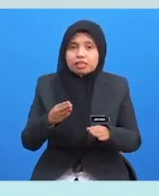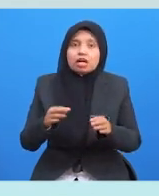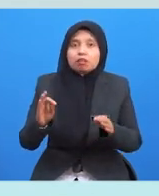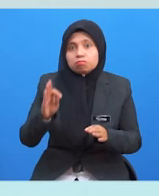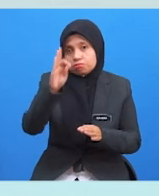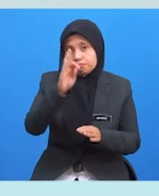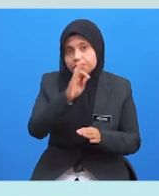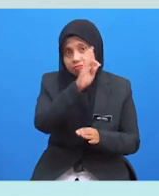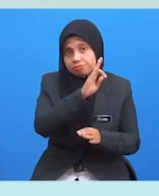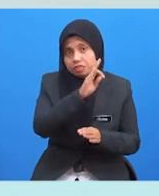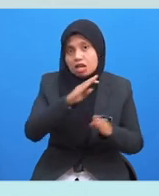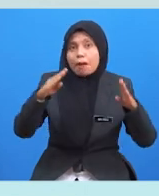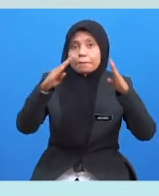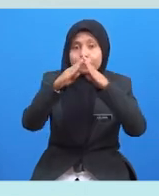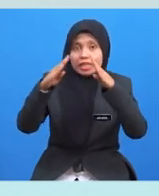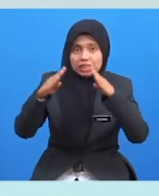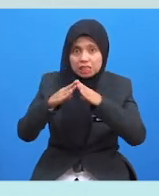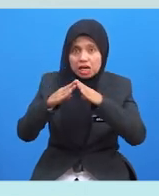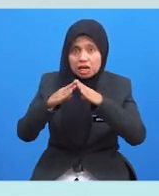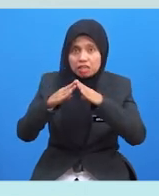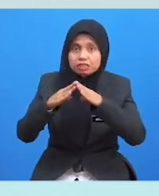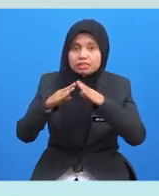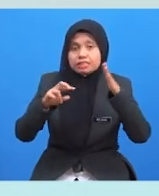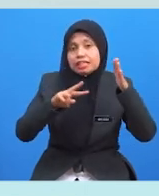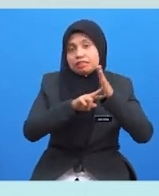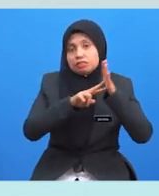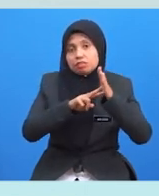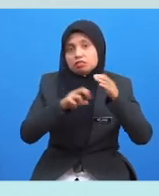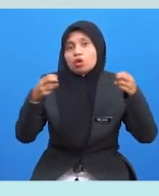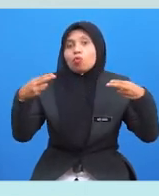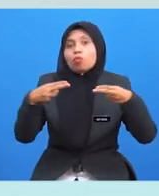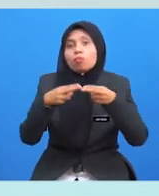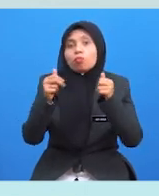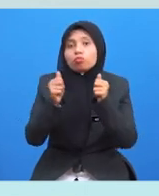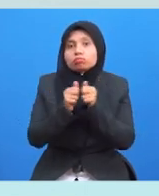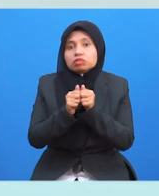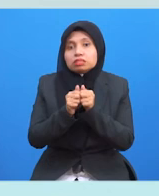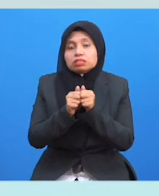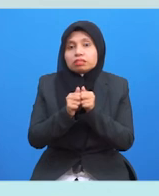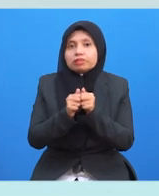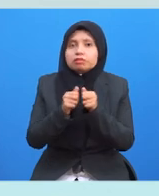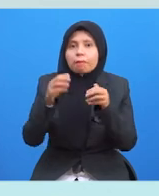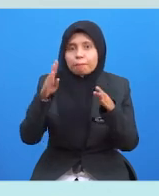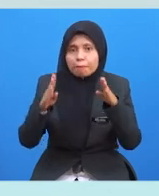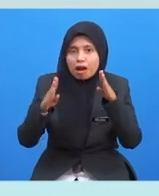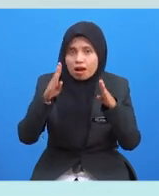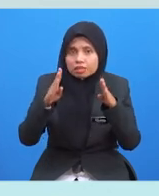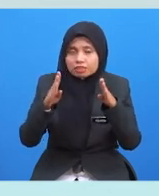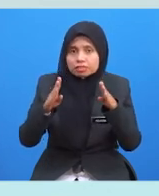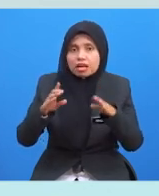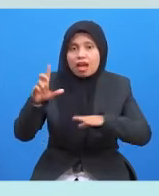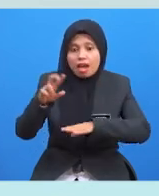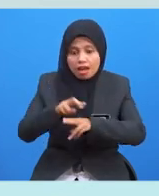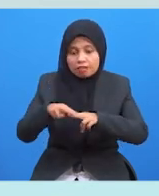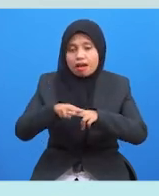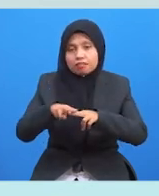Bandar satelit ini dihubungkan dengan bandar utama melalui bas, LRT dan